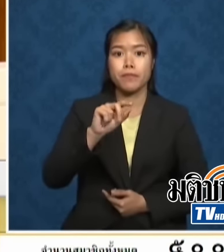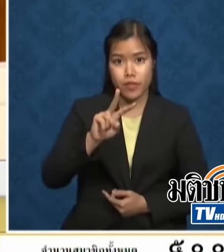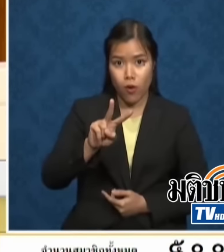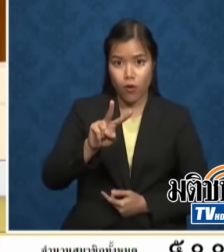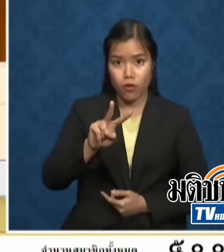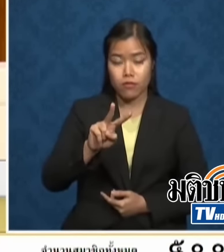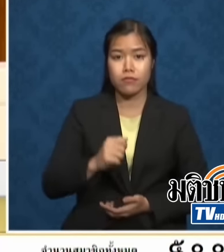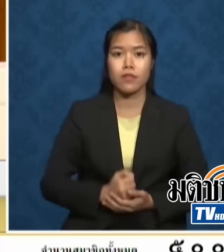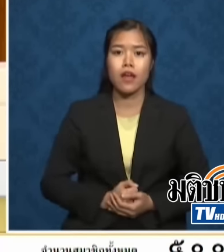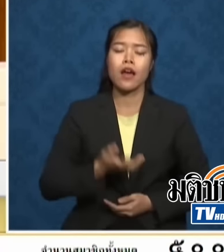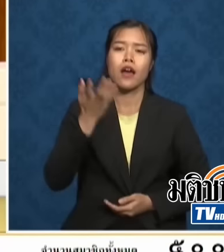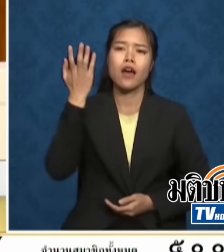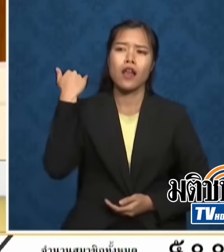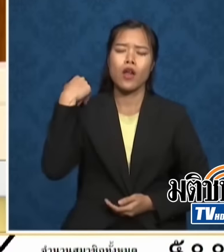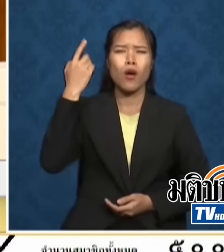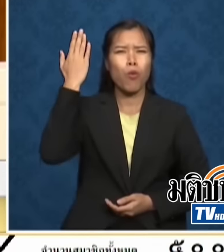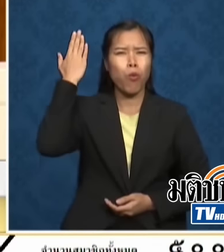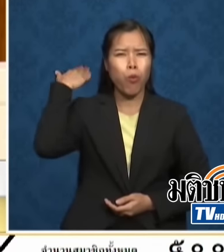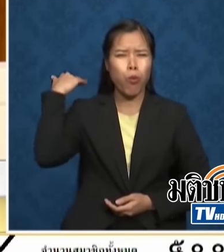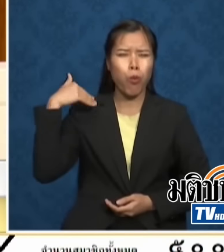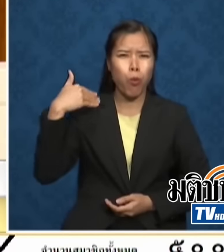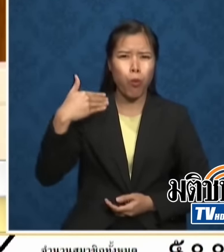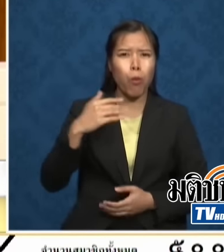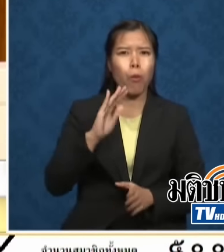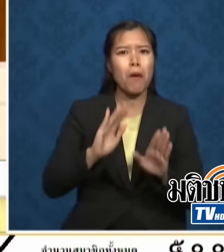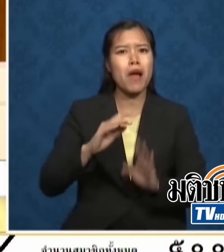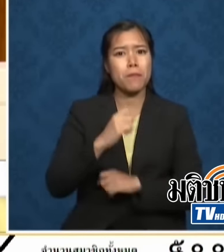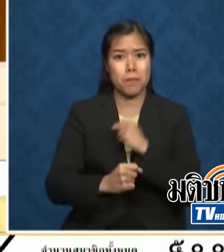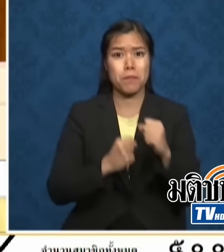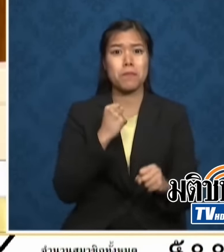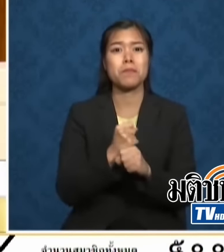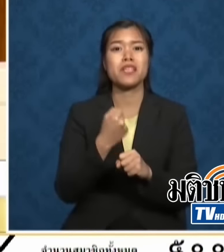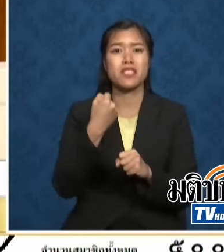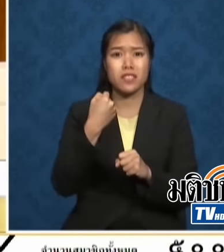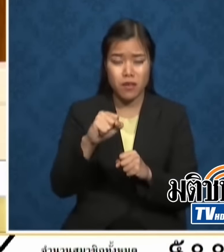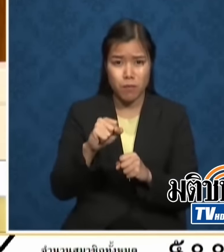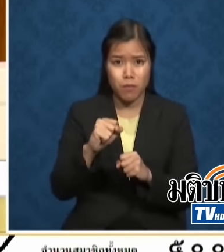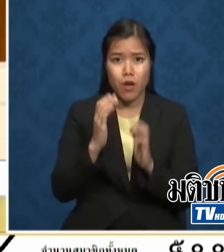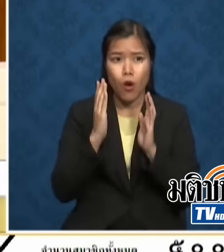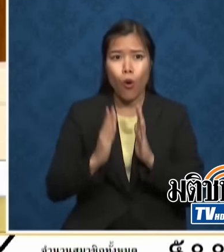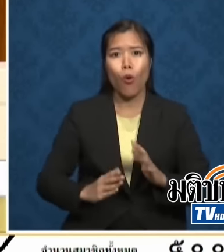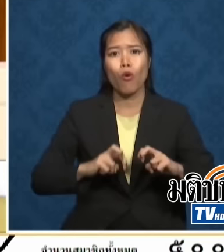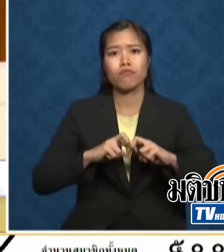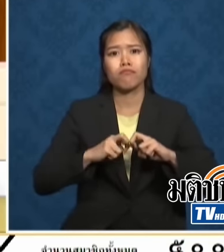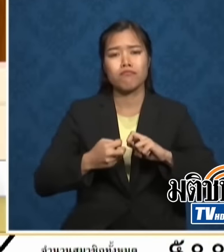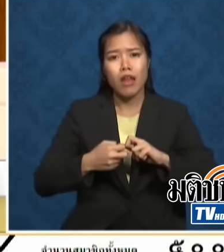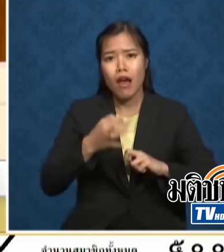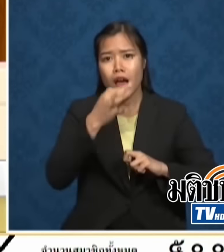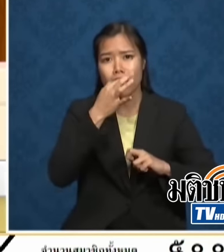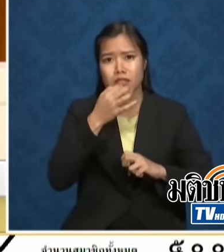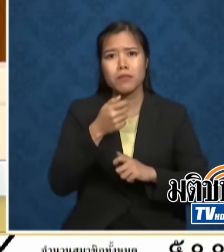ว่าในช่วงเวลาที่ผ่านมาเกือบ10ปีความทุกข์ระทมนะครับกับพี่น้องชาวประม